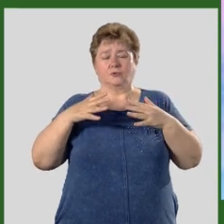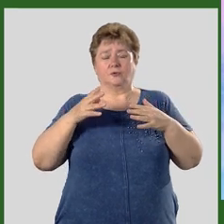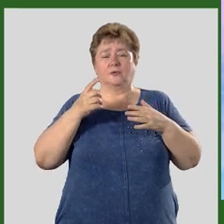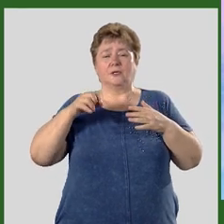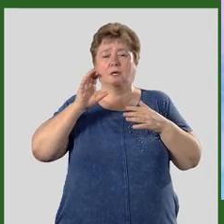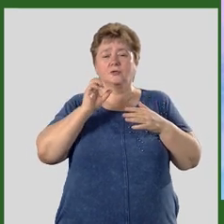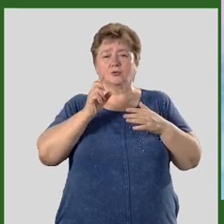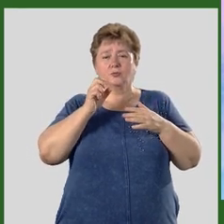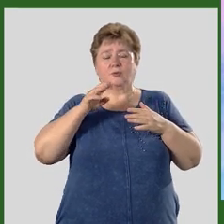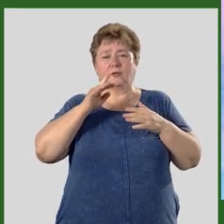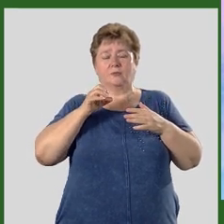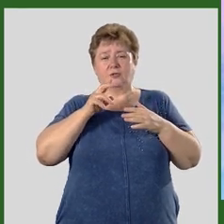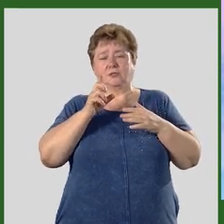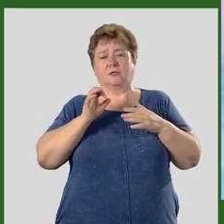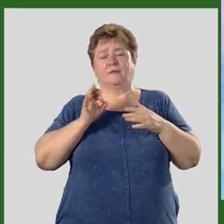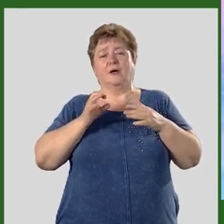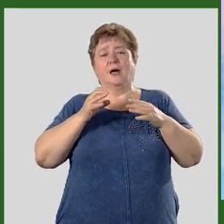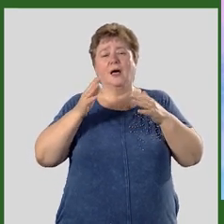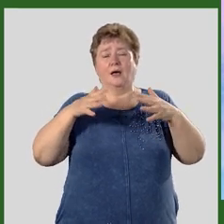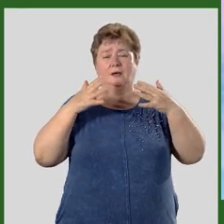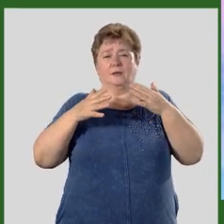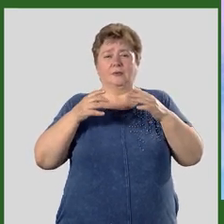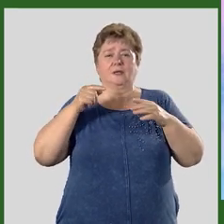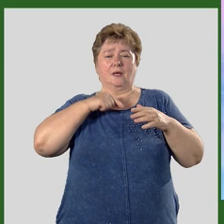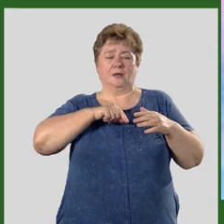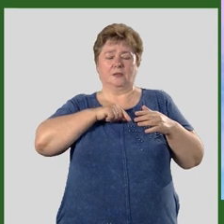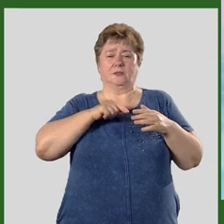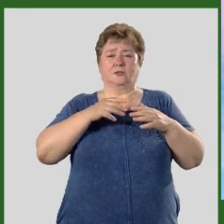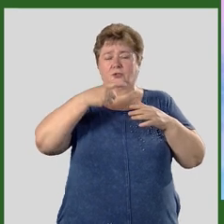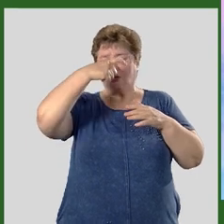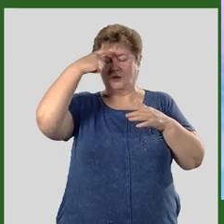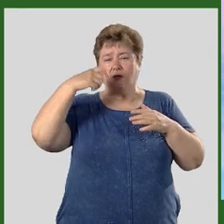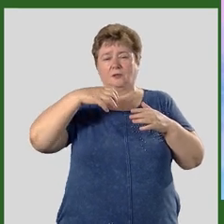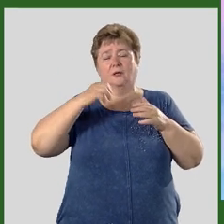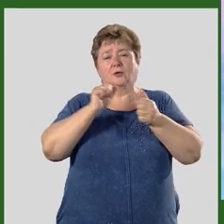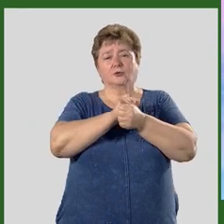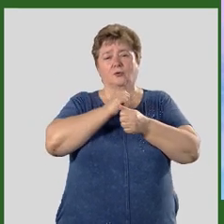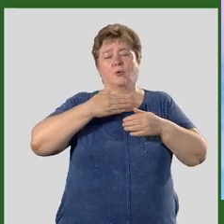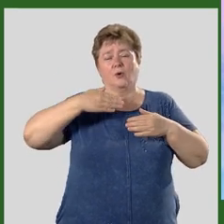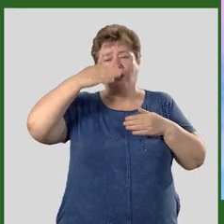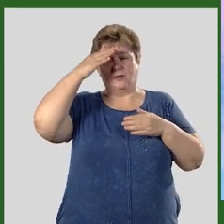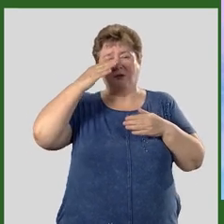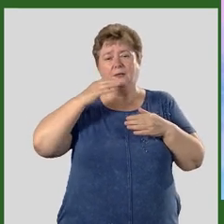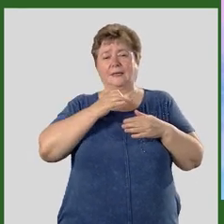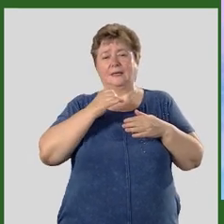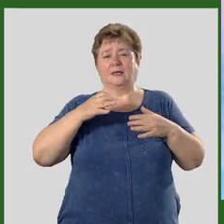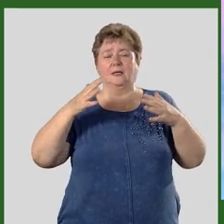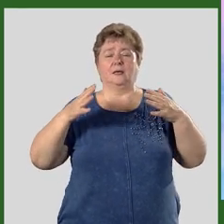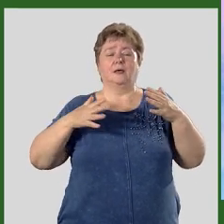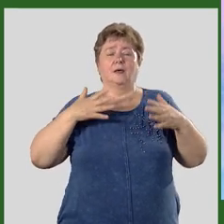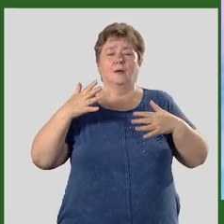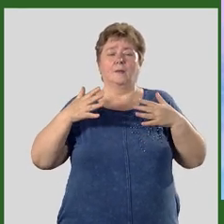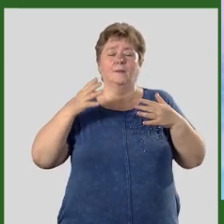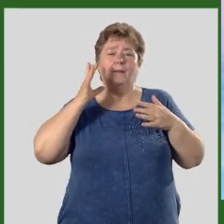Для субтропического климата характерно жаркое сухое лето и